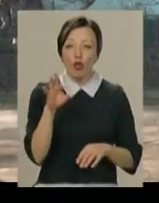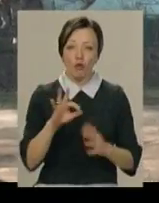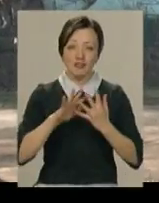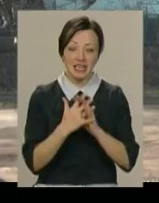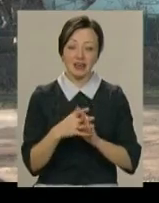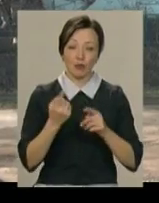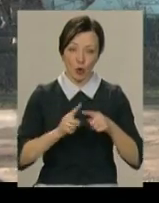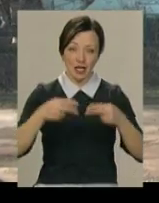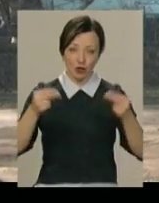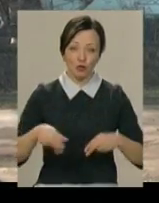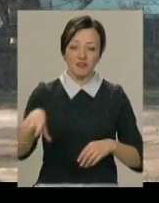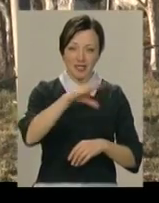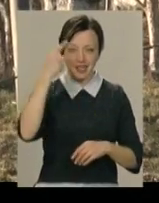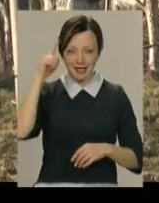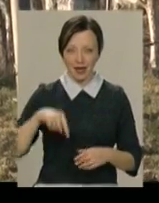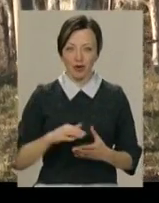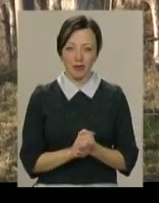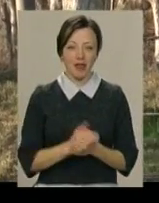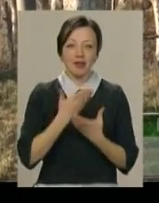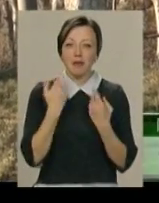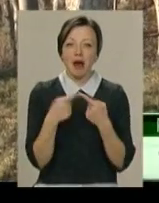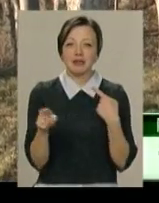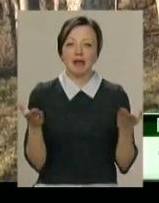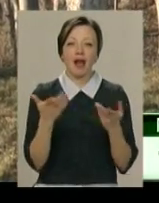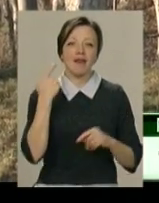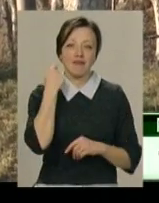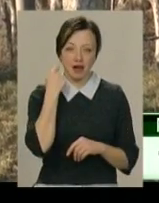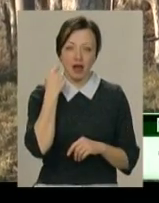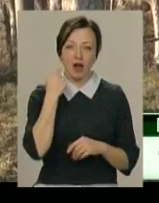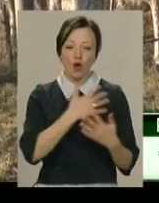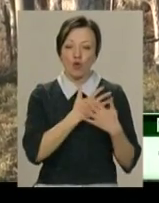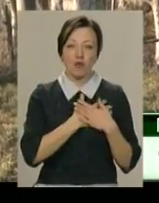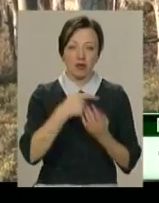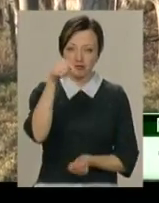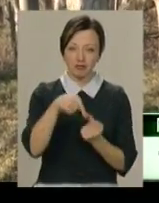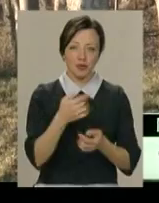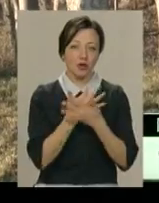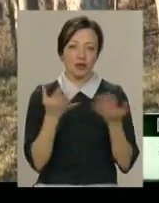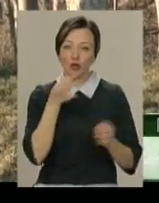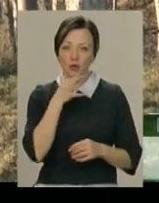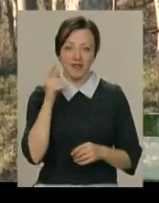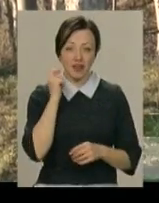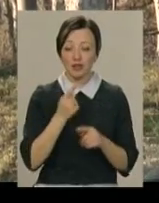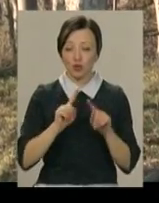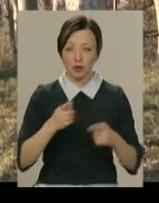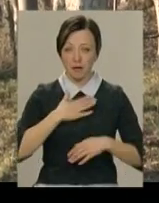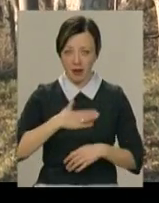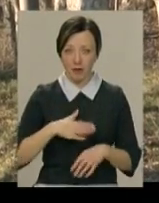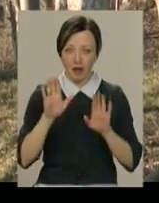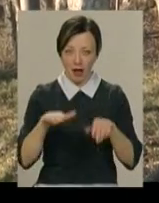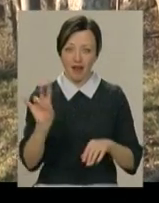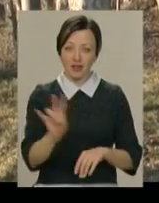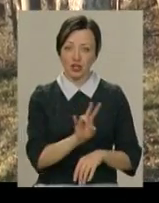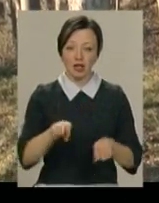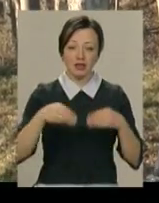Климашівці про цей шлюб знають усі. Нема різниці, який вік, як то кажуть, любві всі возрости покорні. І це дуже приємно, хай собі